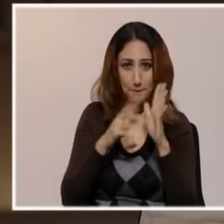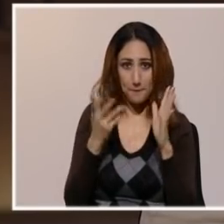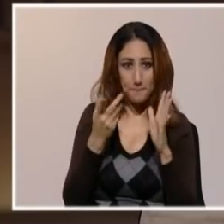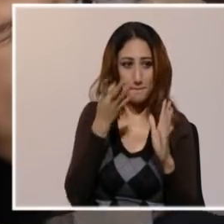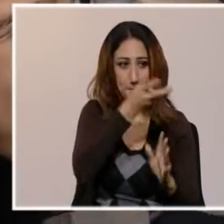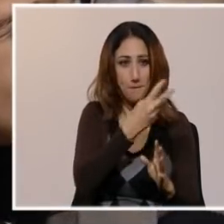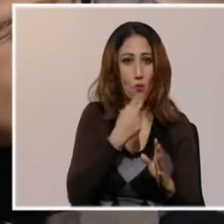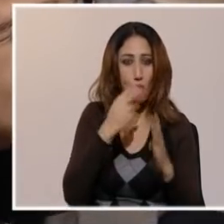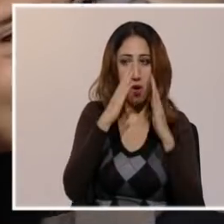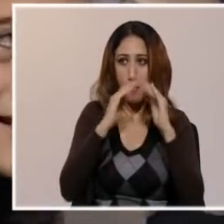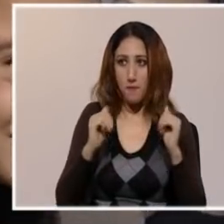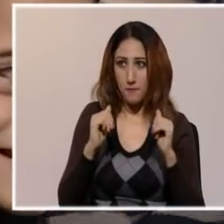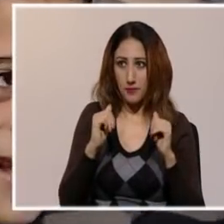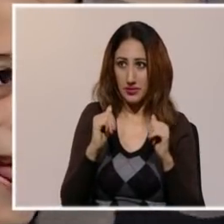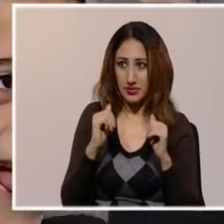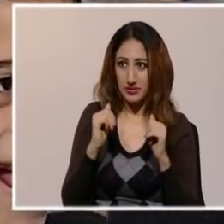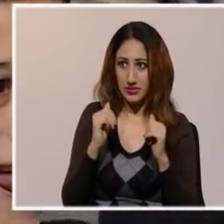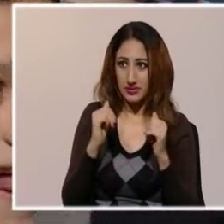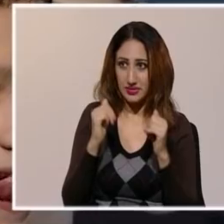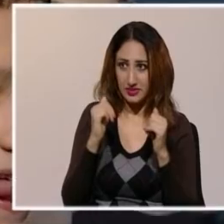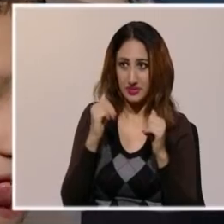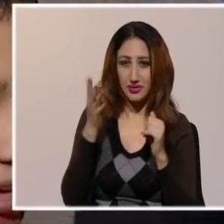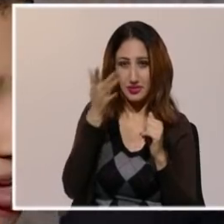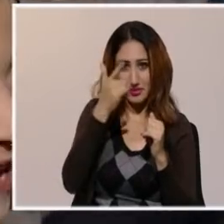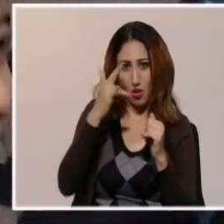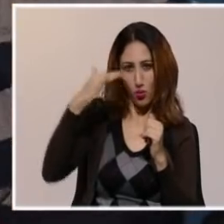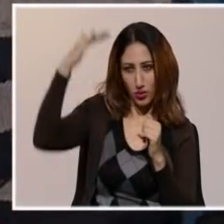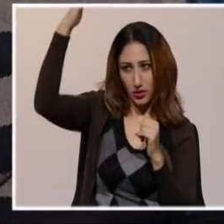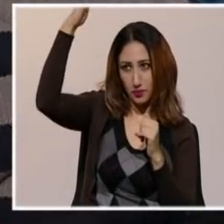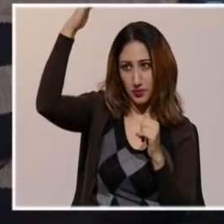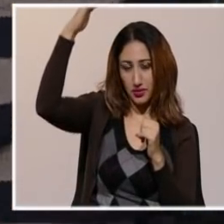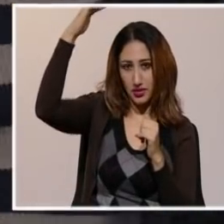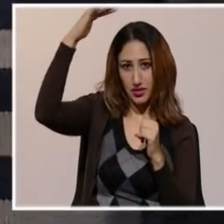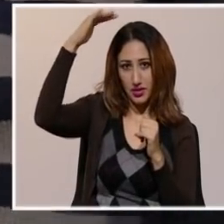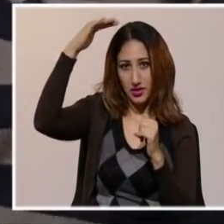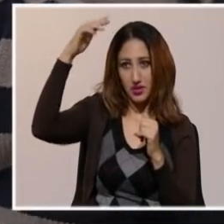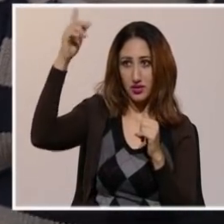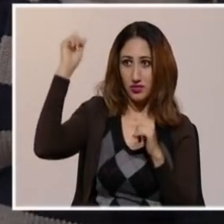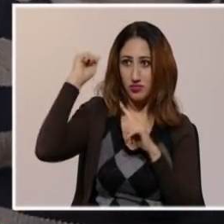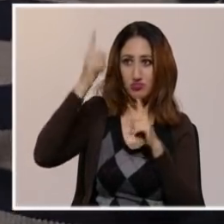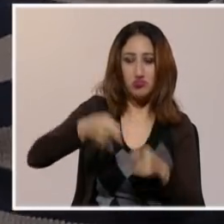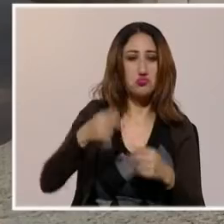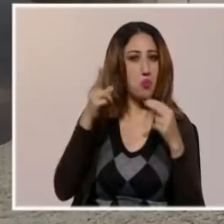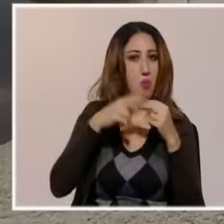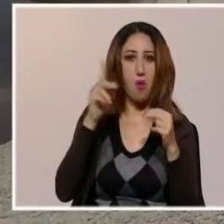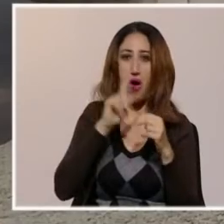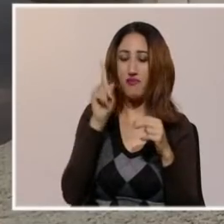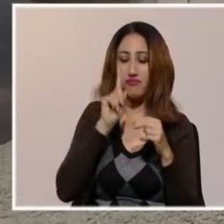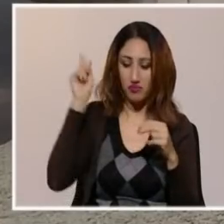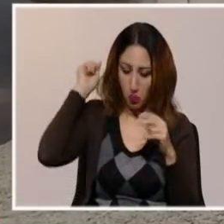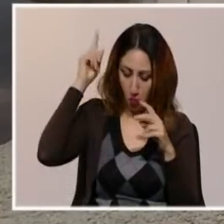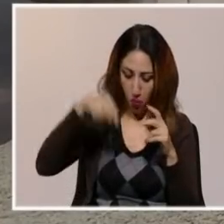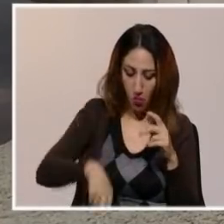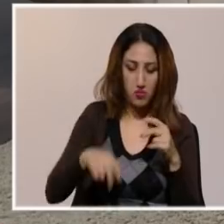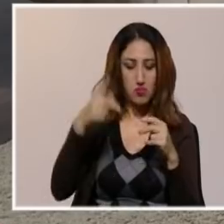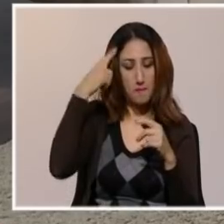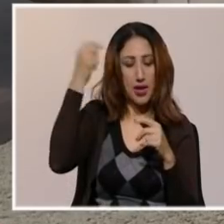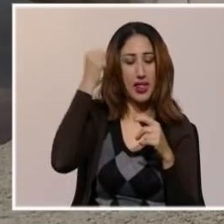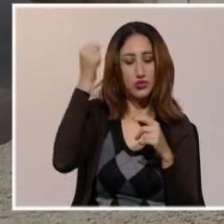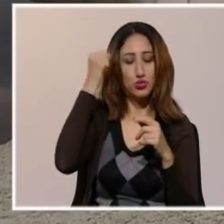محمد؟ اخويا الكبير قال ايه بقى؟ من دلوقتي مش هترضى خالص. اخويا بقى دماغه